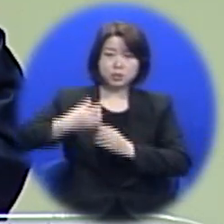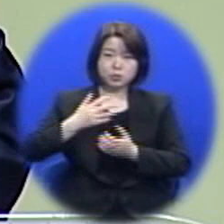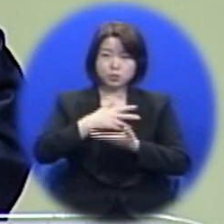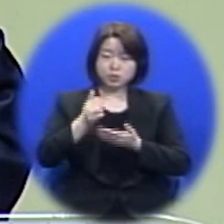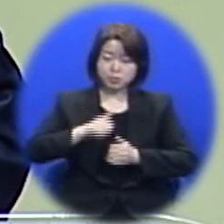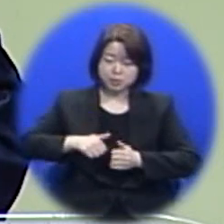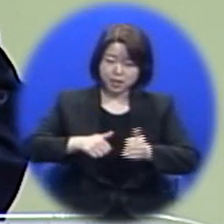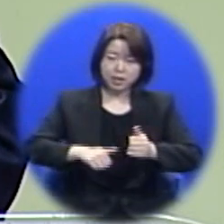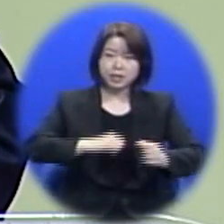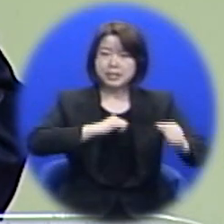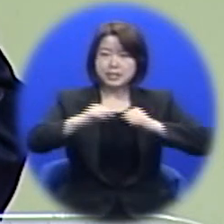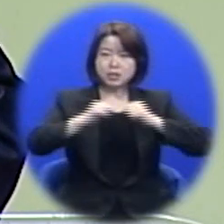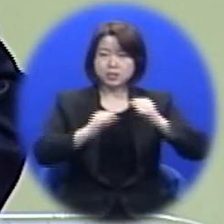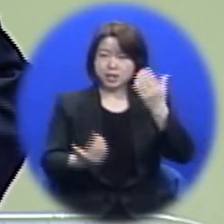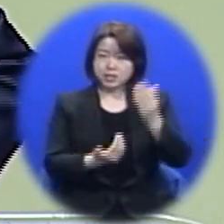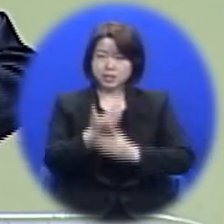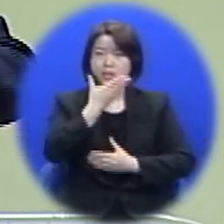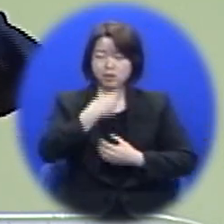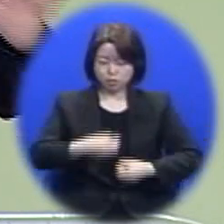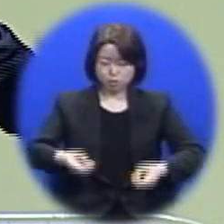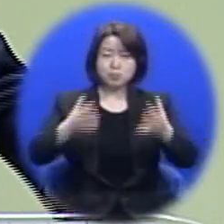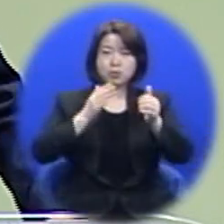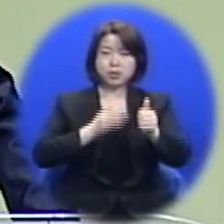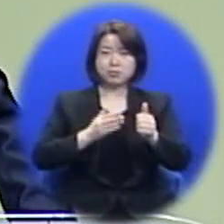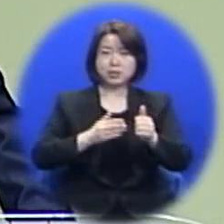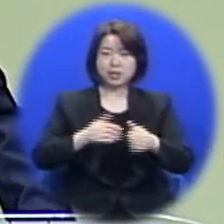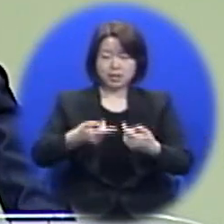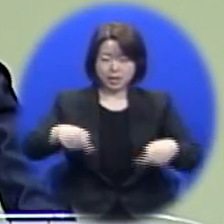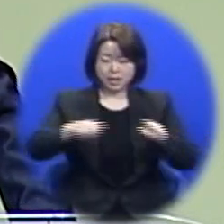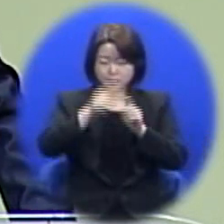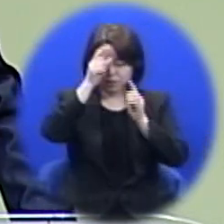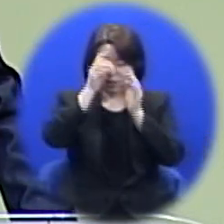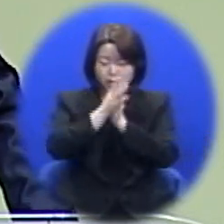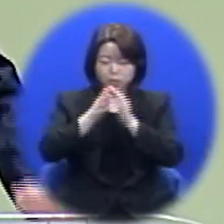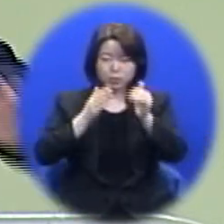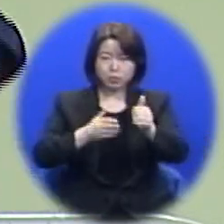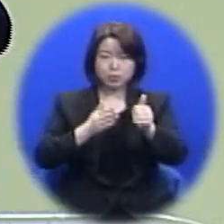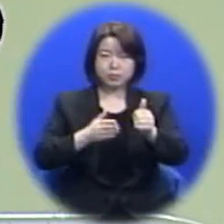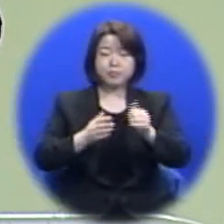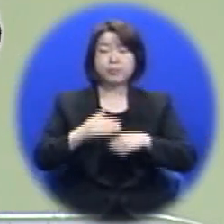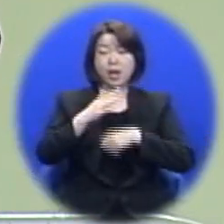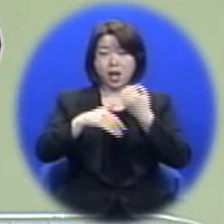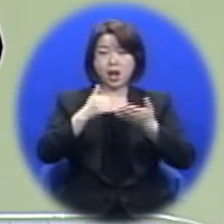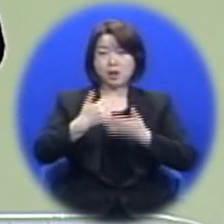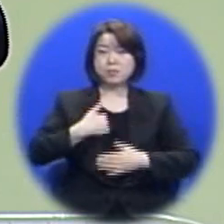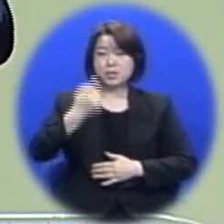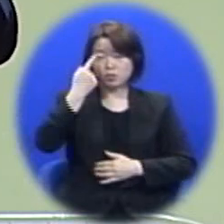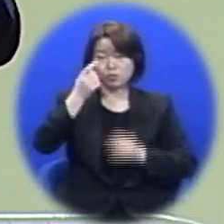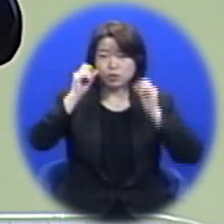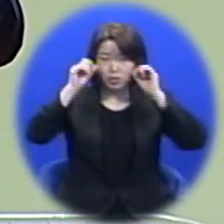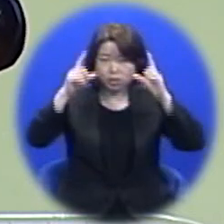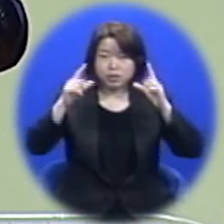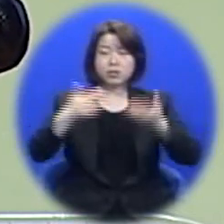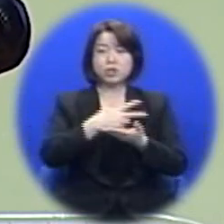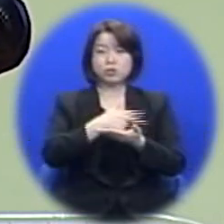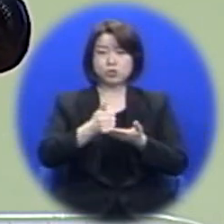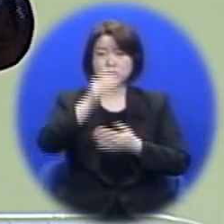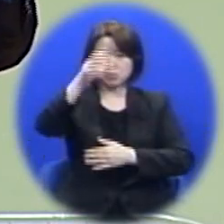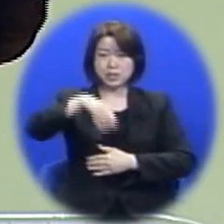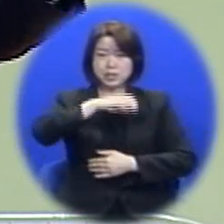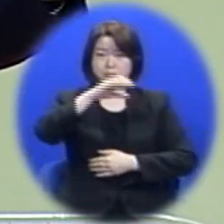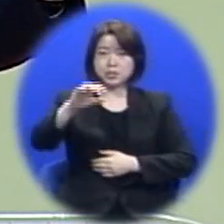일어나기를 축복합니다 우리 같이 기도하겠습니다 하나님 제눈을 여러 주님의 십자가를